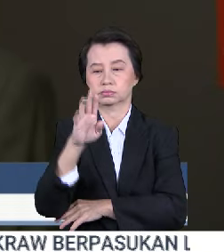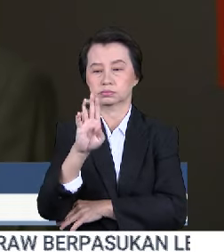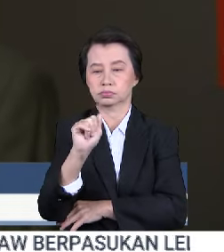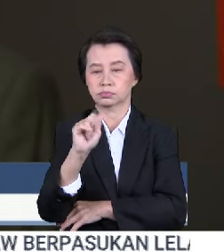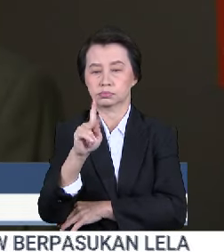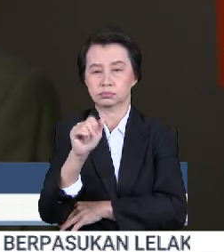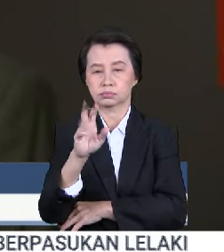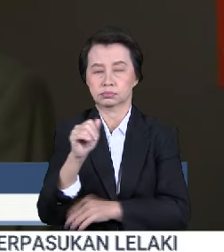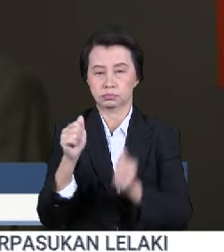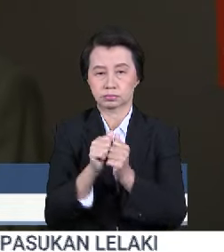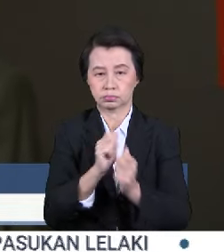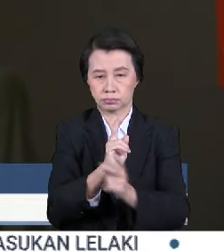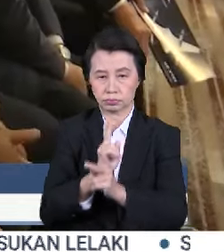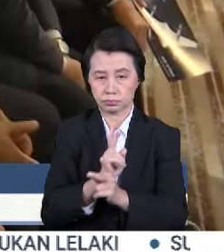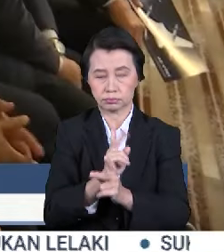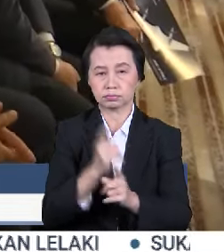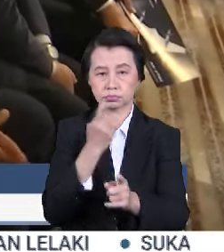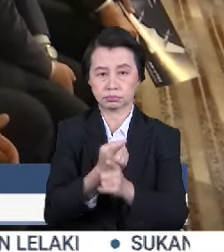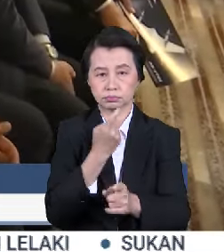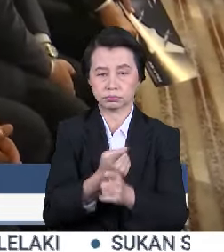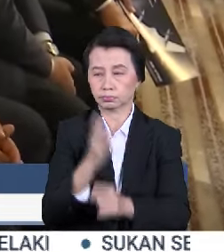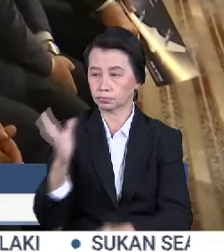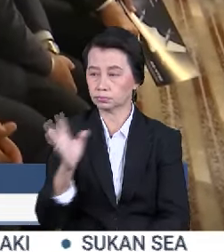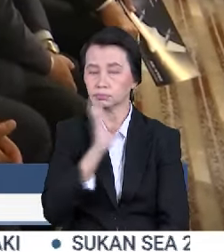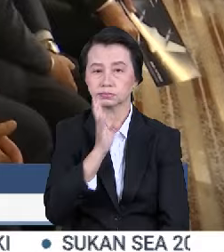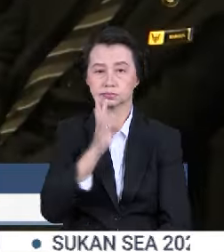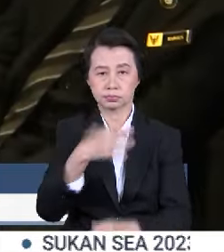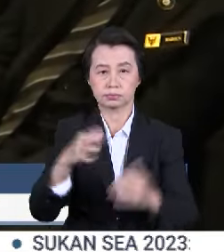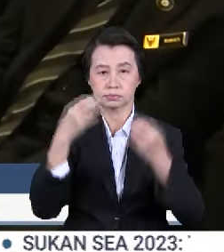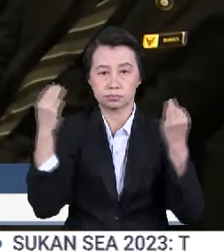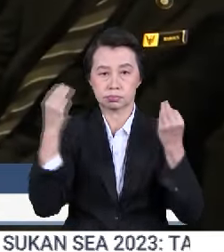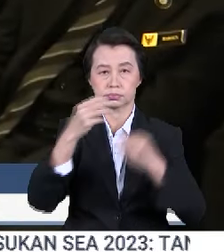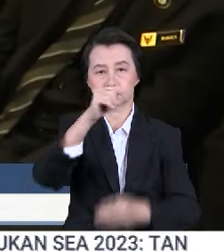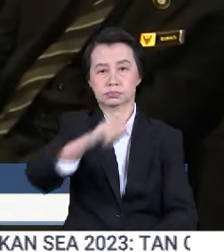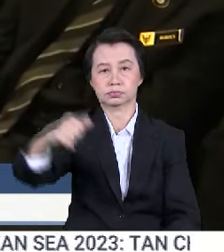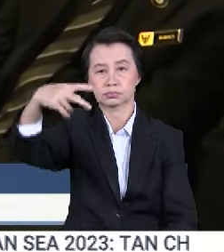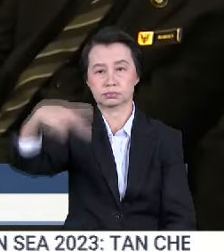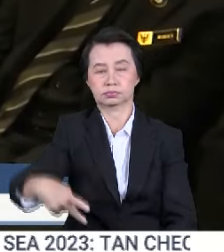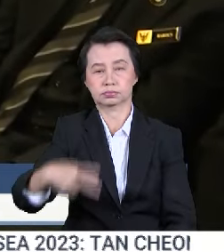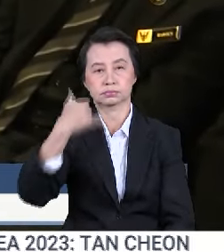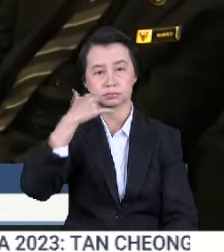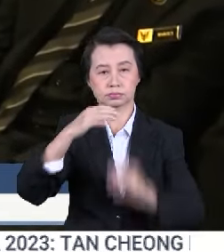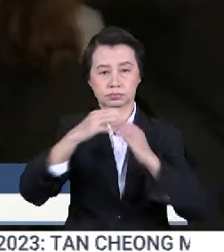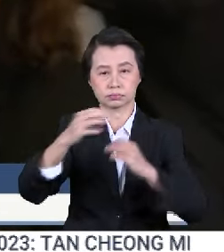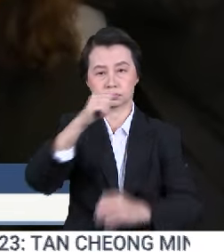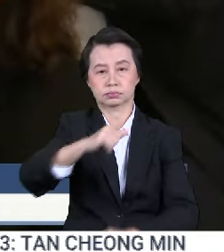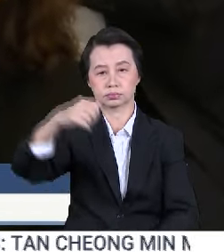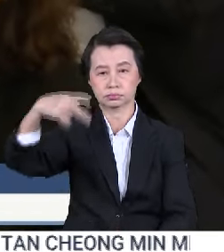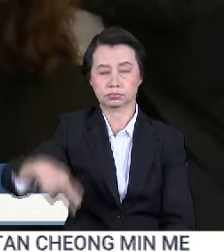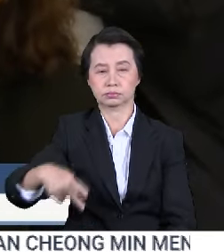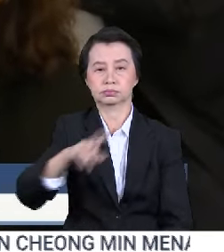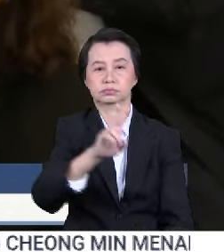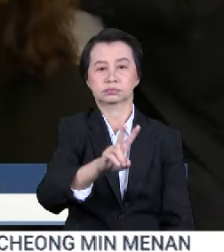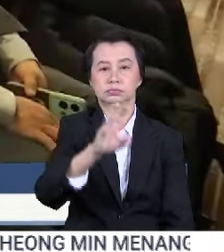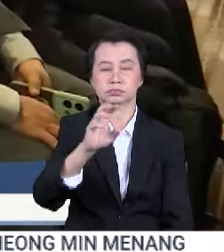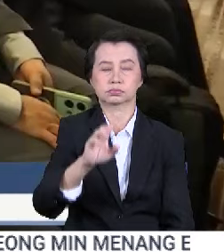pemantauan rapi Datuk lilin bercakap pada media selepas majelis Asia Pasifik television Asia Pasifik Negeri 2